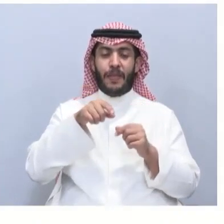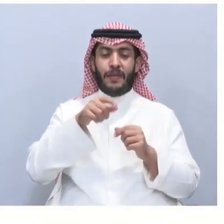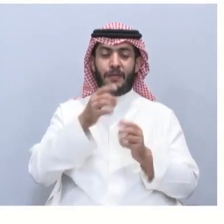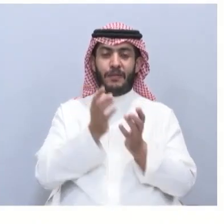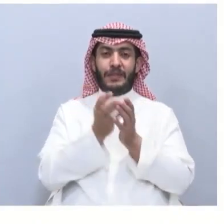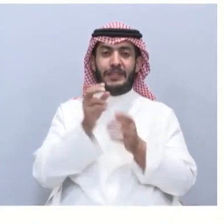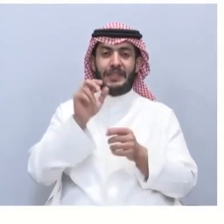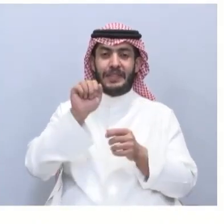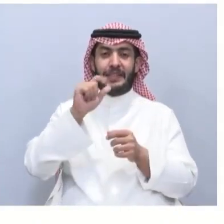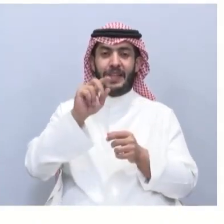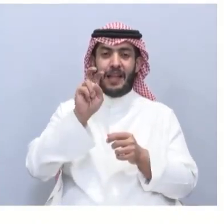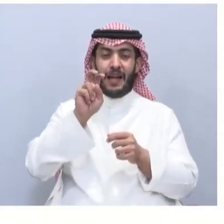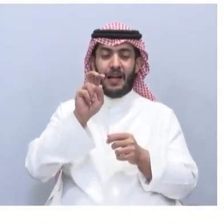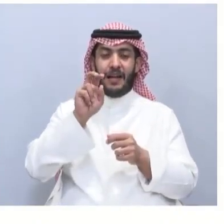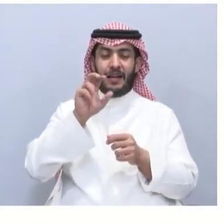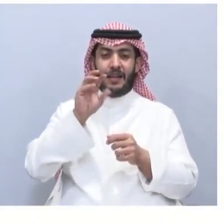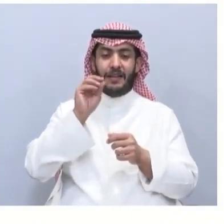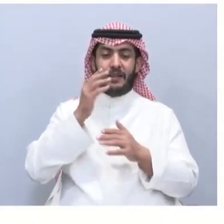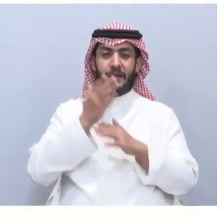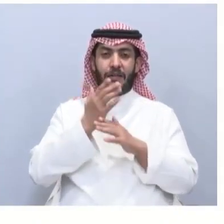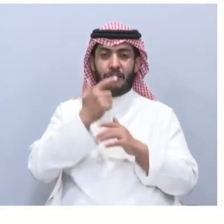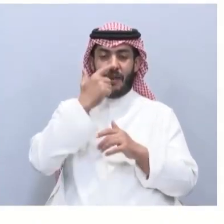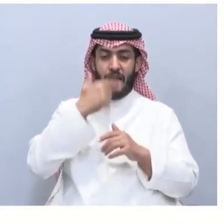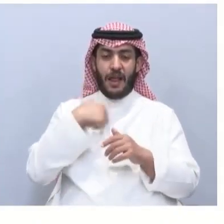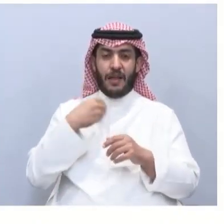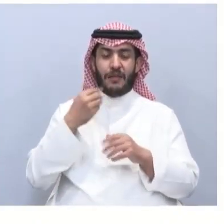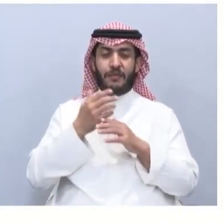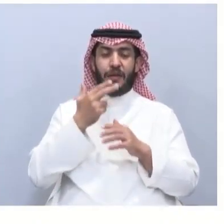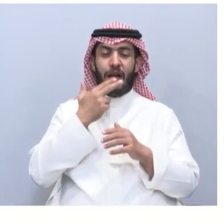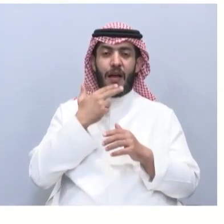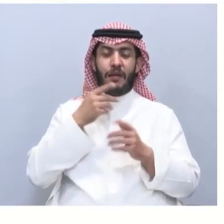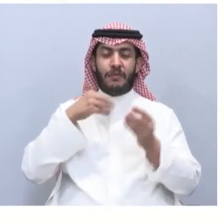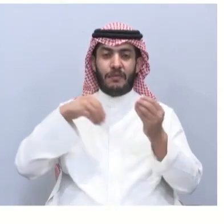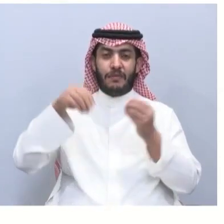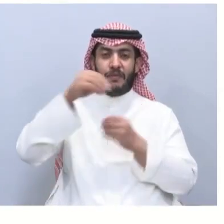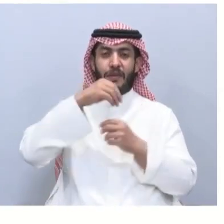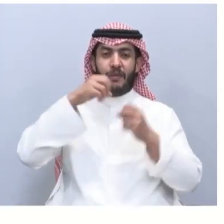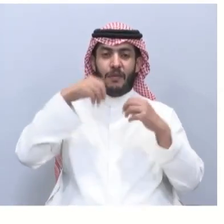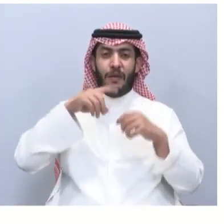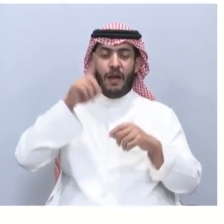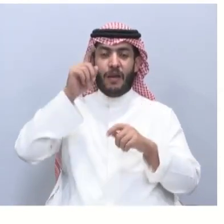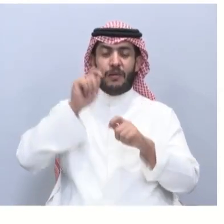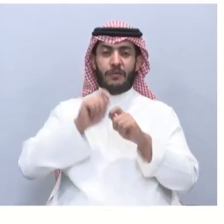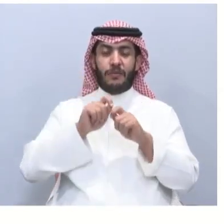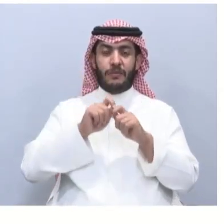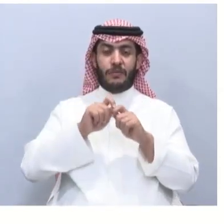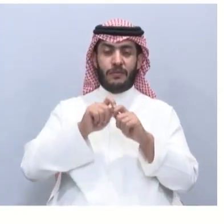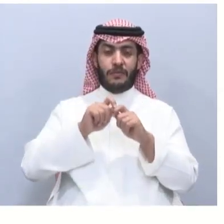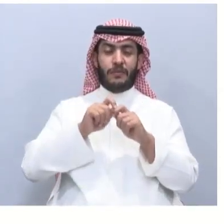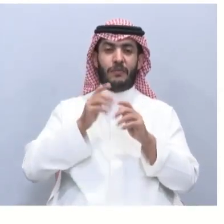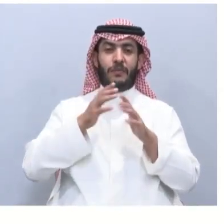يتصدق انما هو يتصدق لنفسه فالخير يرجع اليه والله عز وجل